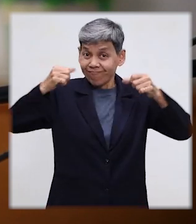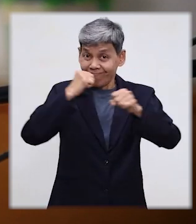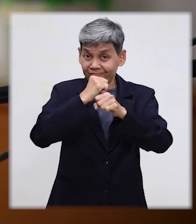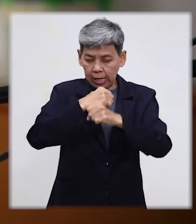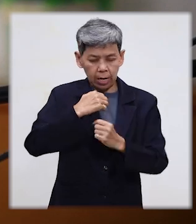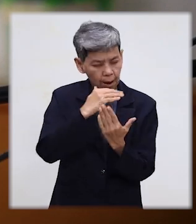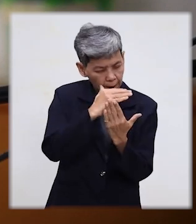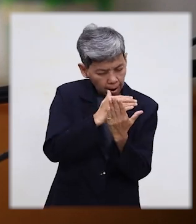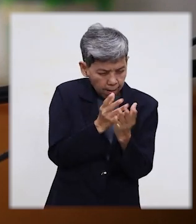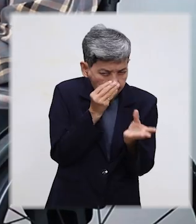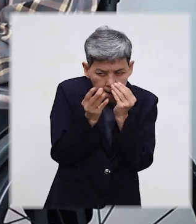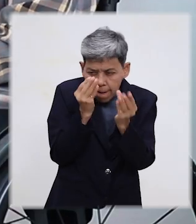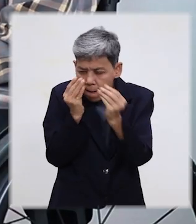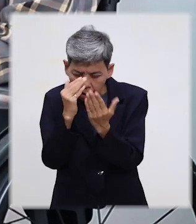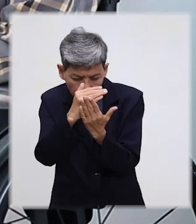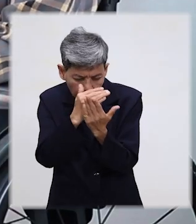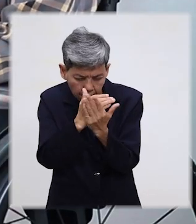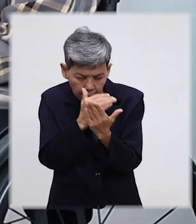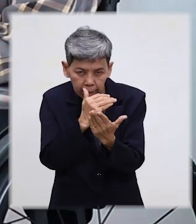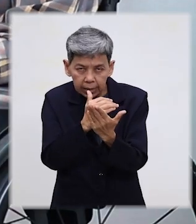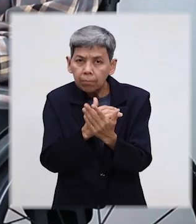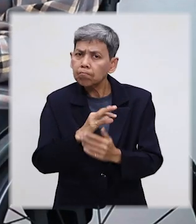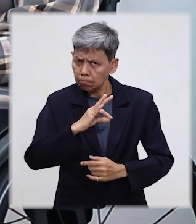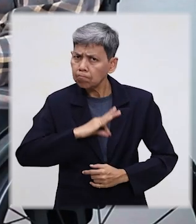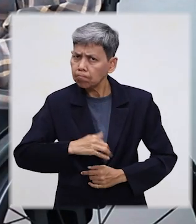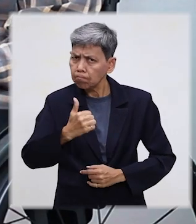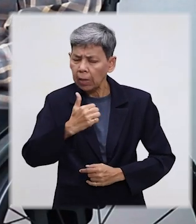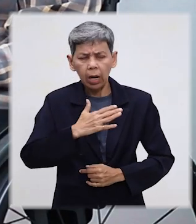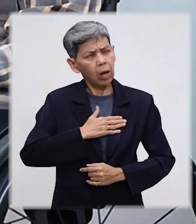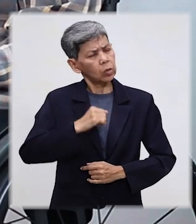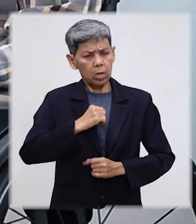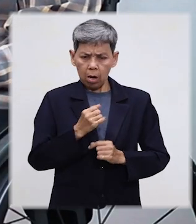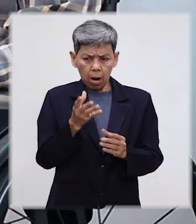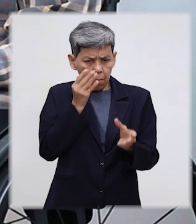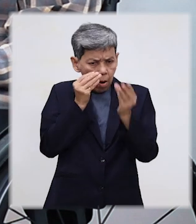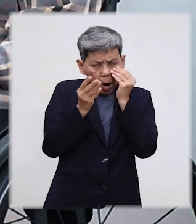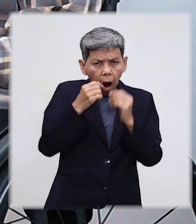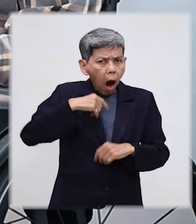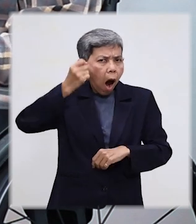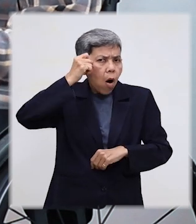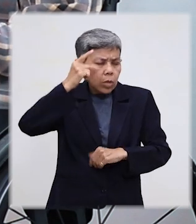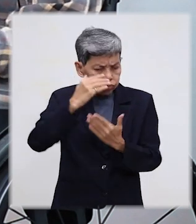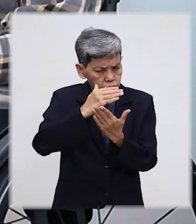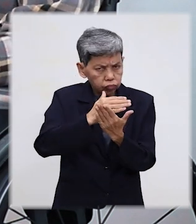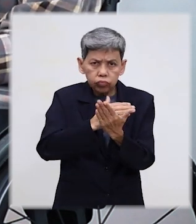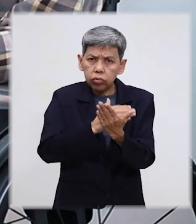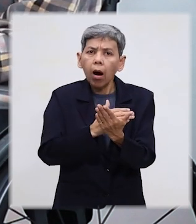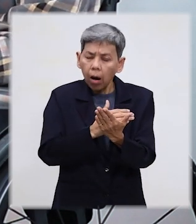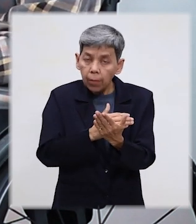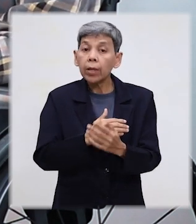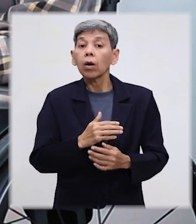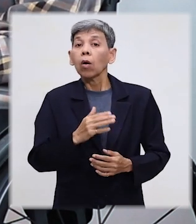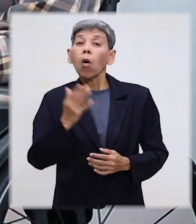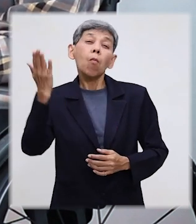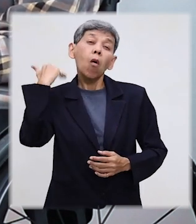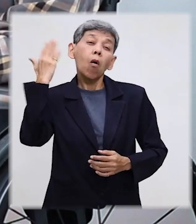เราก็ต้องหาข้อมูลมันก็เป็นเหมือนเป็นกำไรชีวิตเนาะคือมันได้ข้อมูลโดยที่แบบอ่ะถ้า